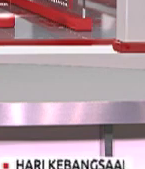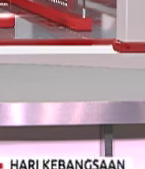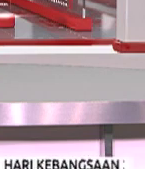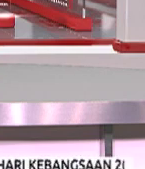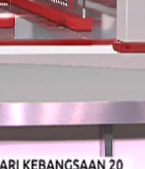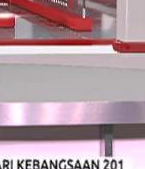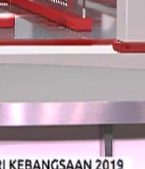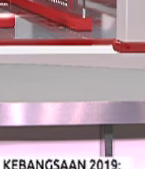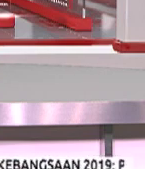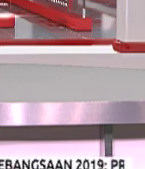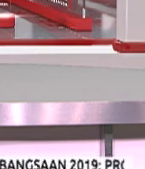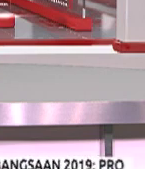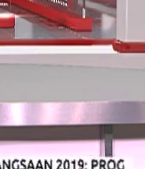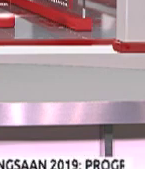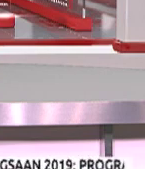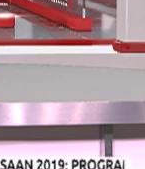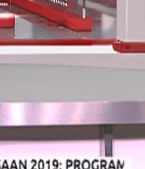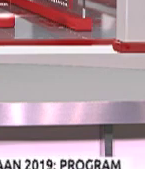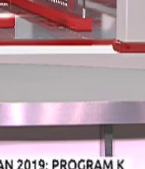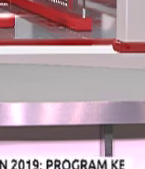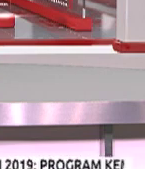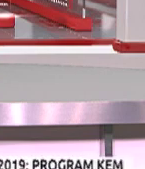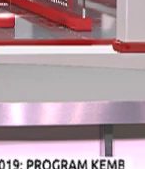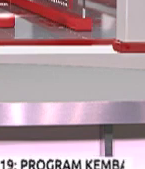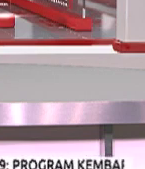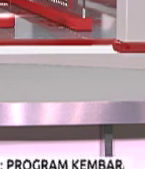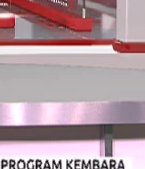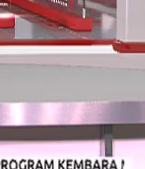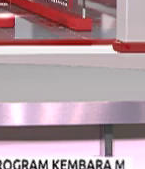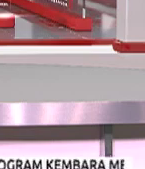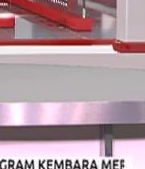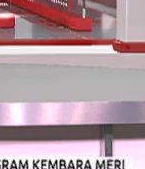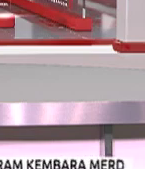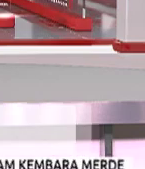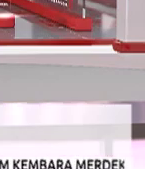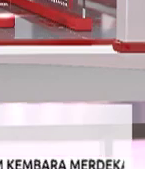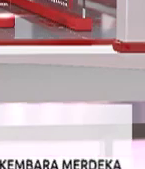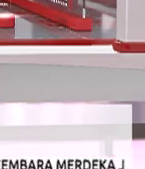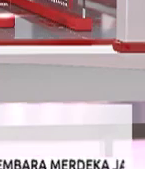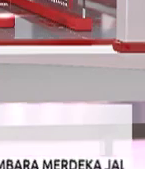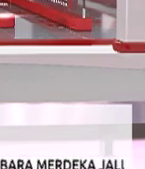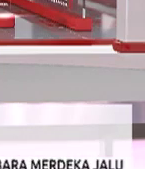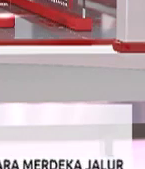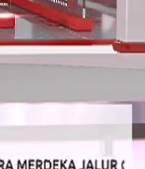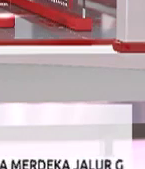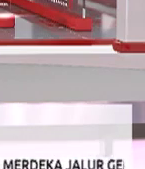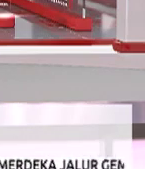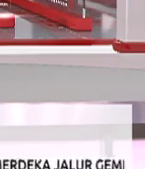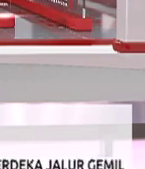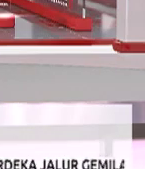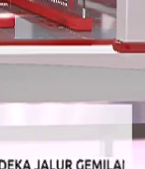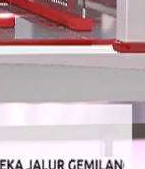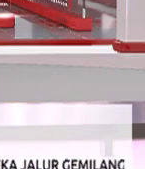PDRM. Dengan itu, assalamualaikum. Salam sejahtera.